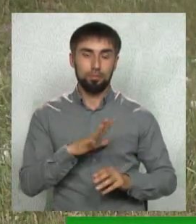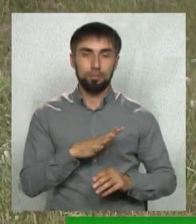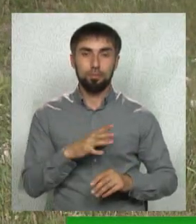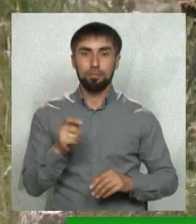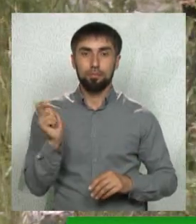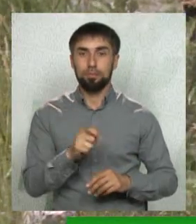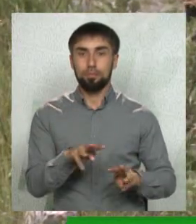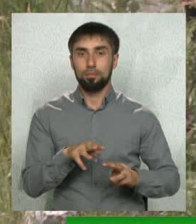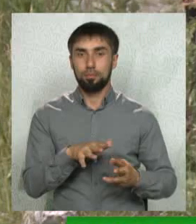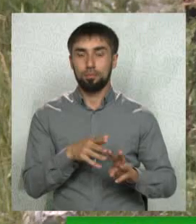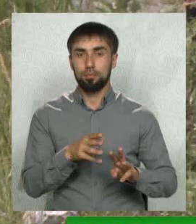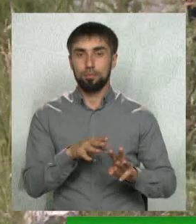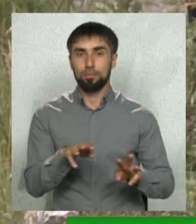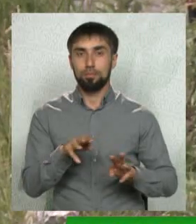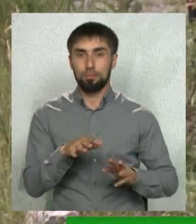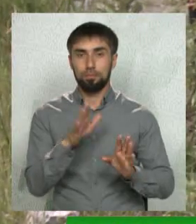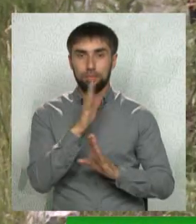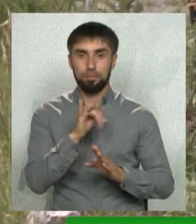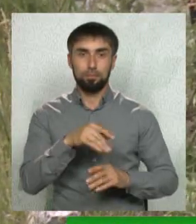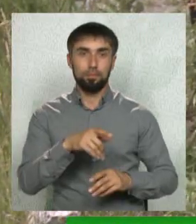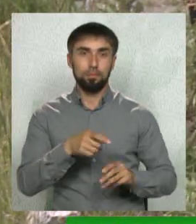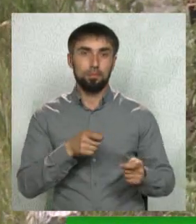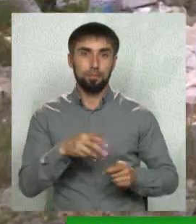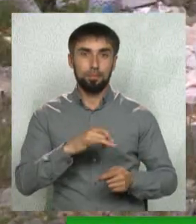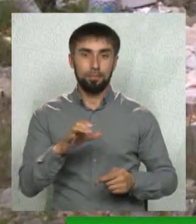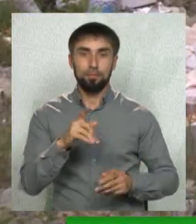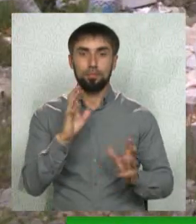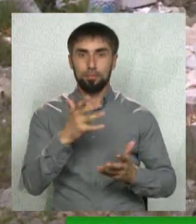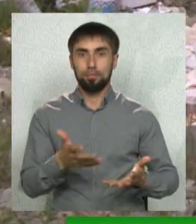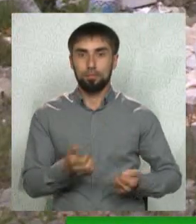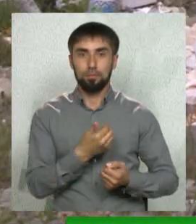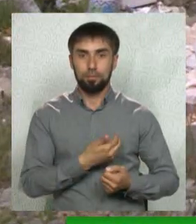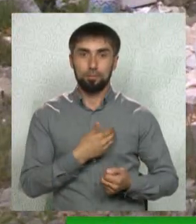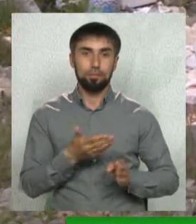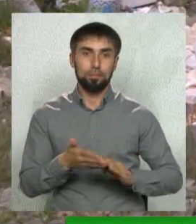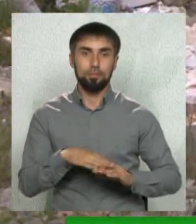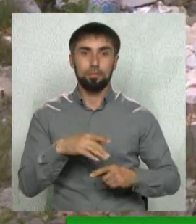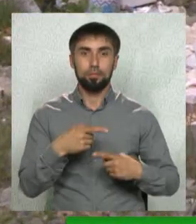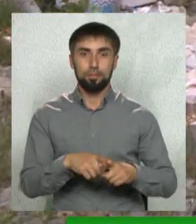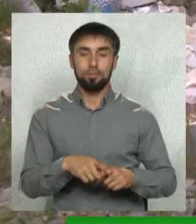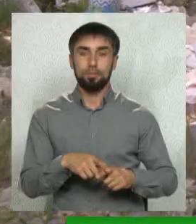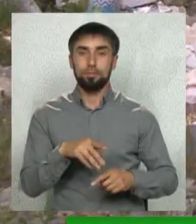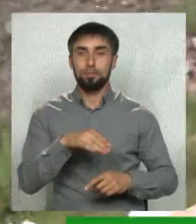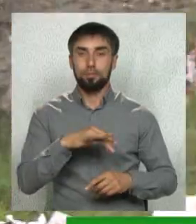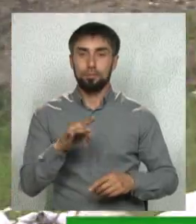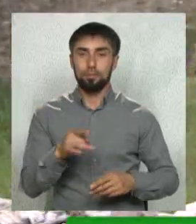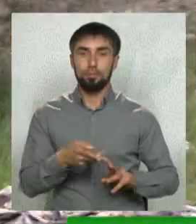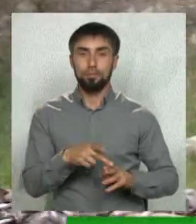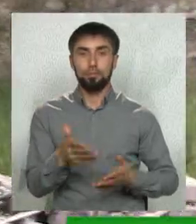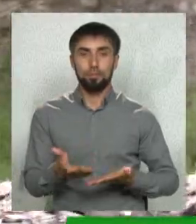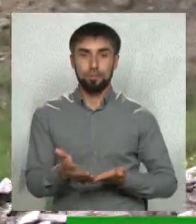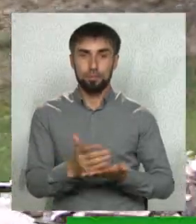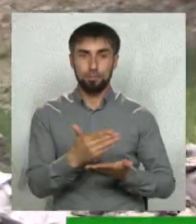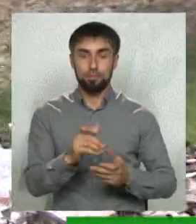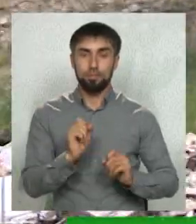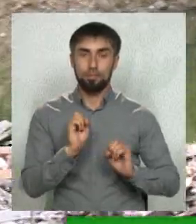делегация Минприроды и администрации Магаса. И пришли они с серьезной поддержкой, тяжелой техникой. Трактор-погрузчик один за другим